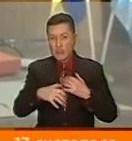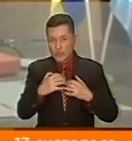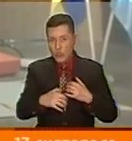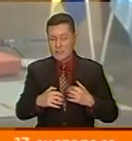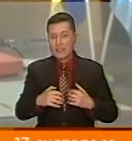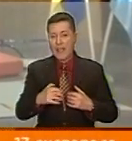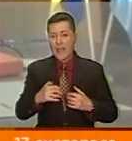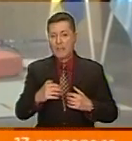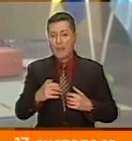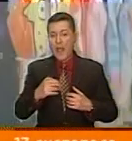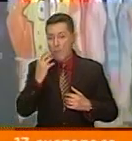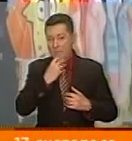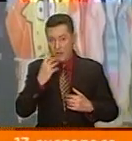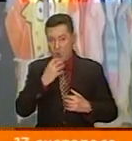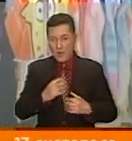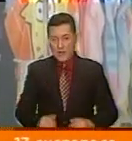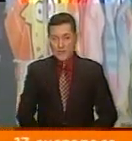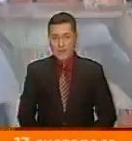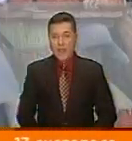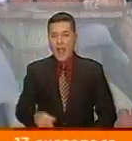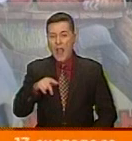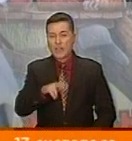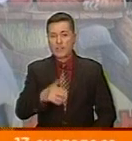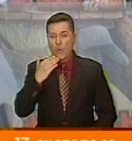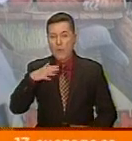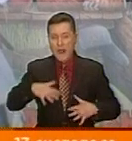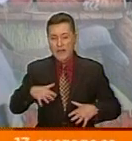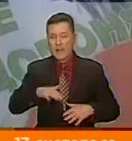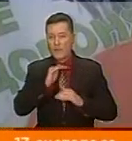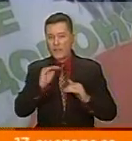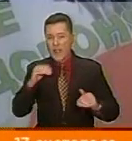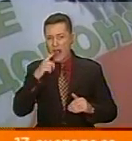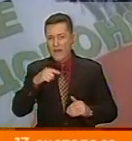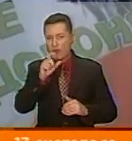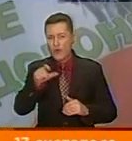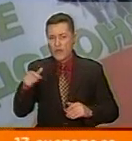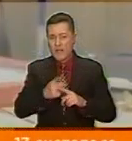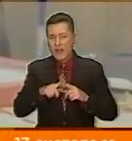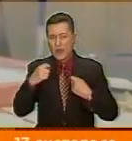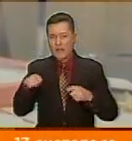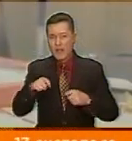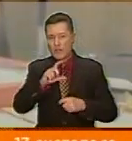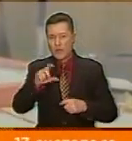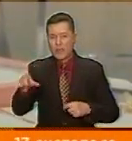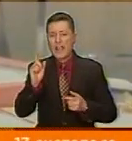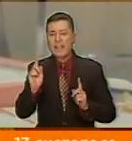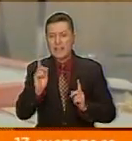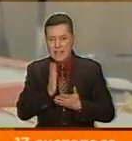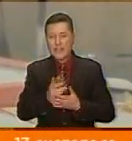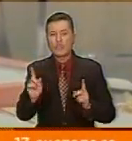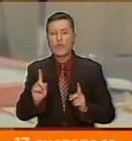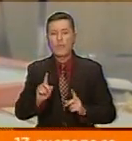когда я хожу по Крыму подхожу и тихо говорю людям которые торгуют сувенирами есть что-нибудь украинско